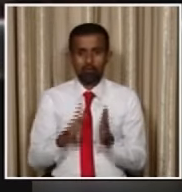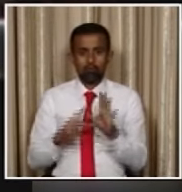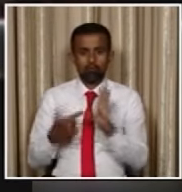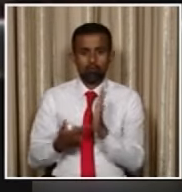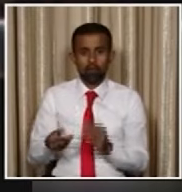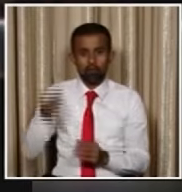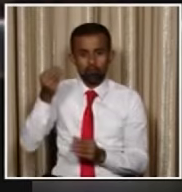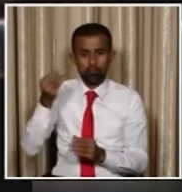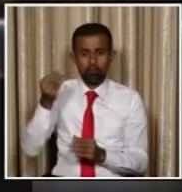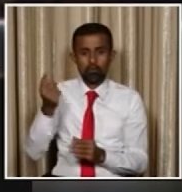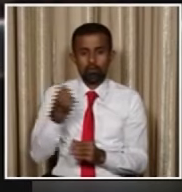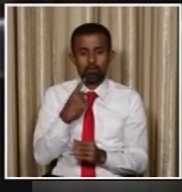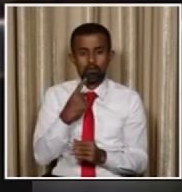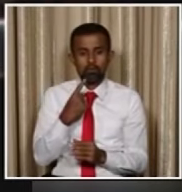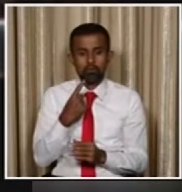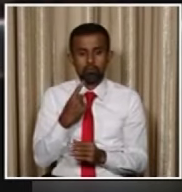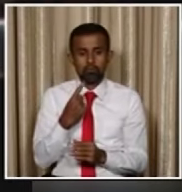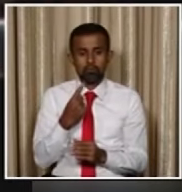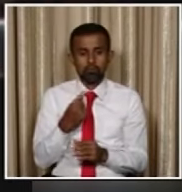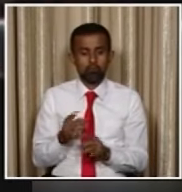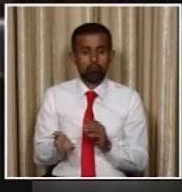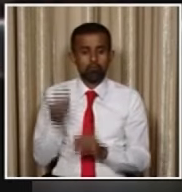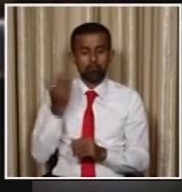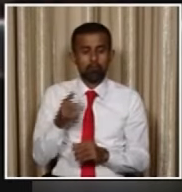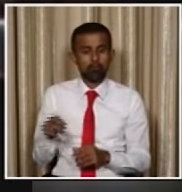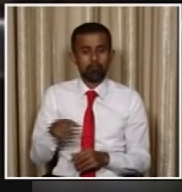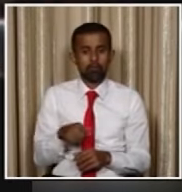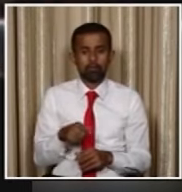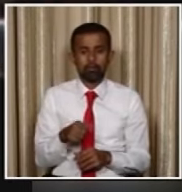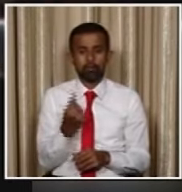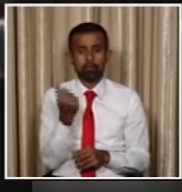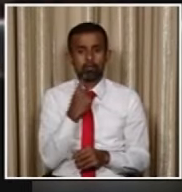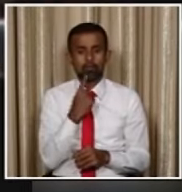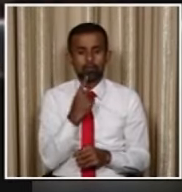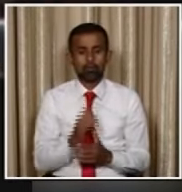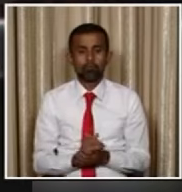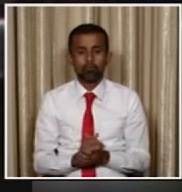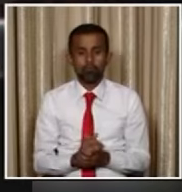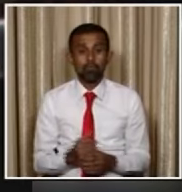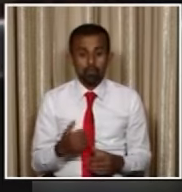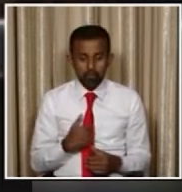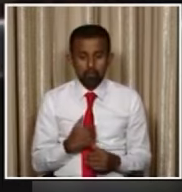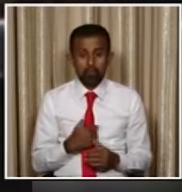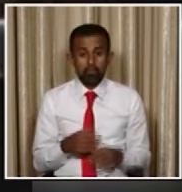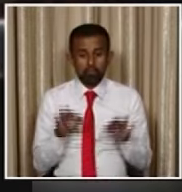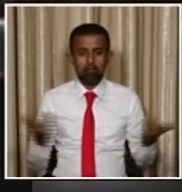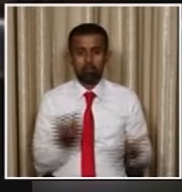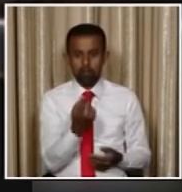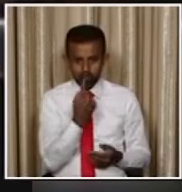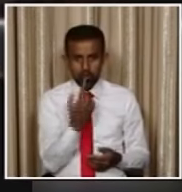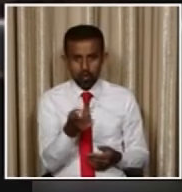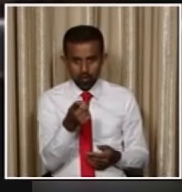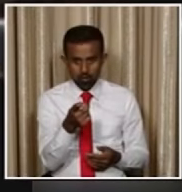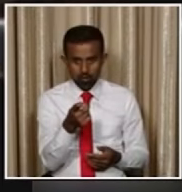කළා ප්‍රශ්න විසඳන හදනකොට කියනවා මේ විදිහට වැට් ගහුවම වැරදි කියලා. ඒක නිසා ඒක තමයි නියෝජ්‍ය කතාතුමා අපි කරපු නිවැරදිම දේ.